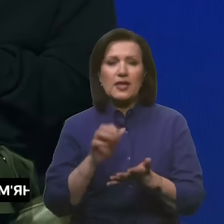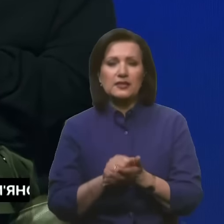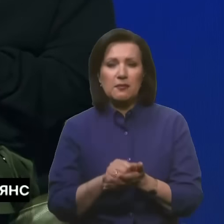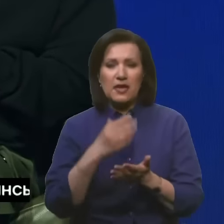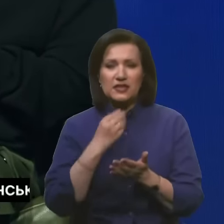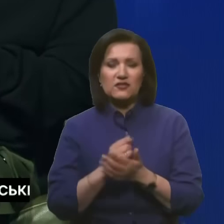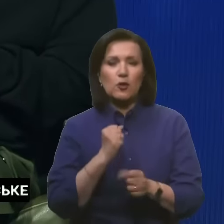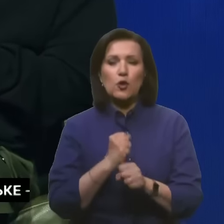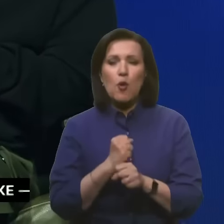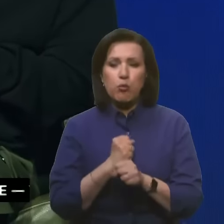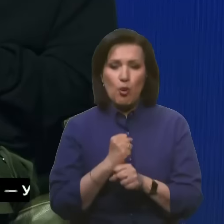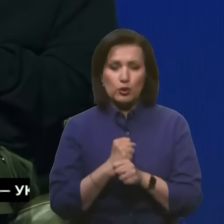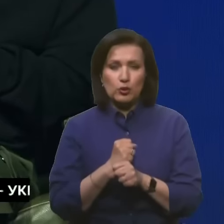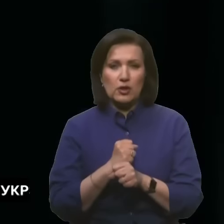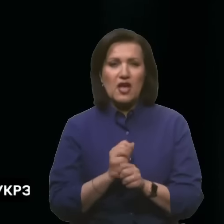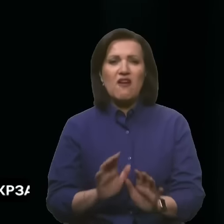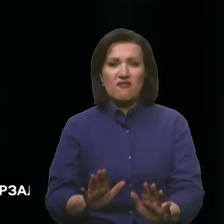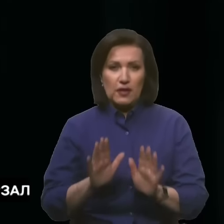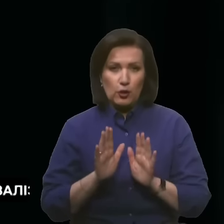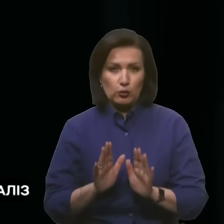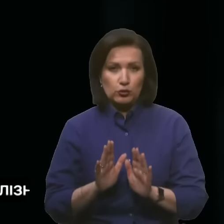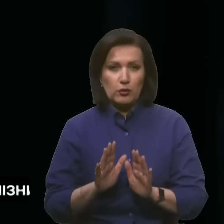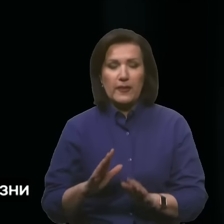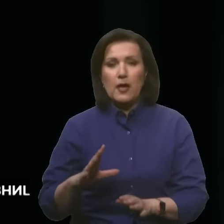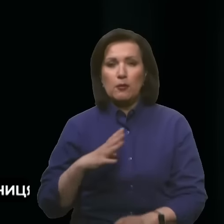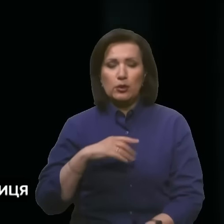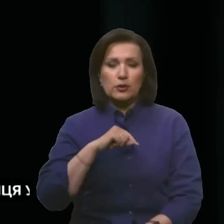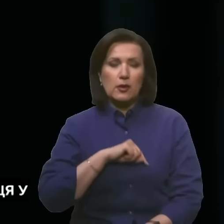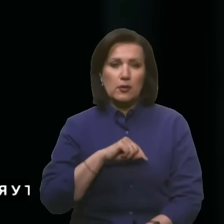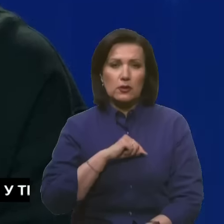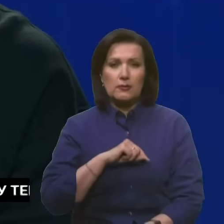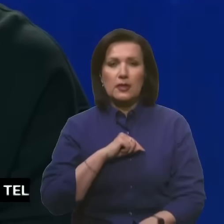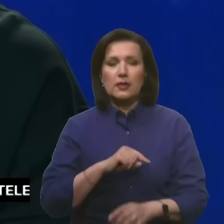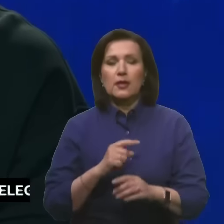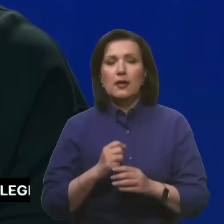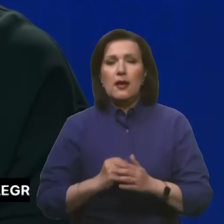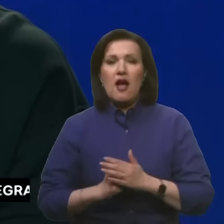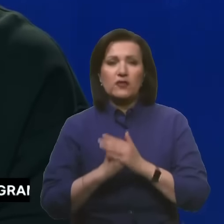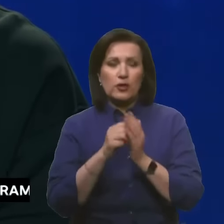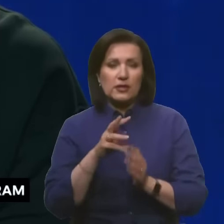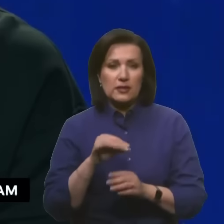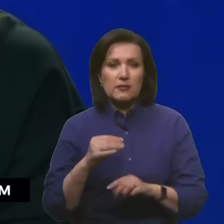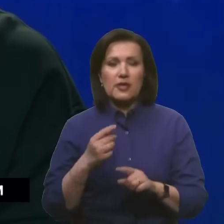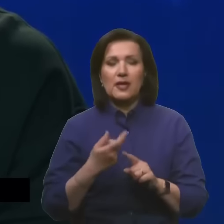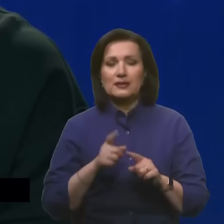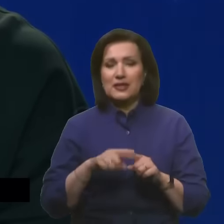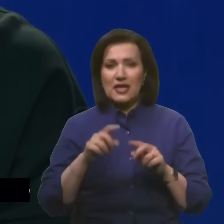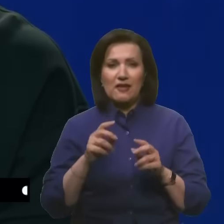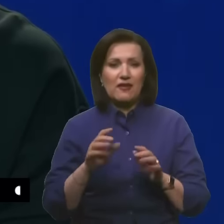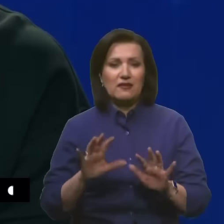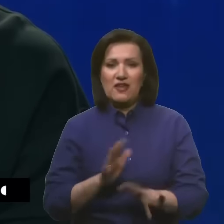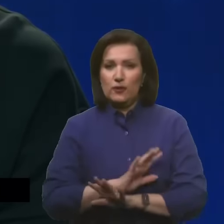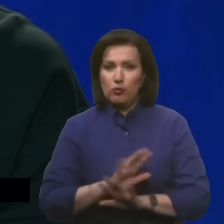займатися своєю роботою, виключно бути моральними авторитетами. На жаль, це не